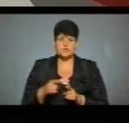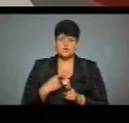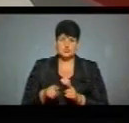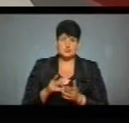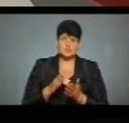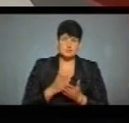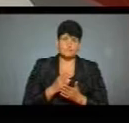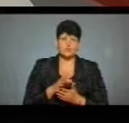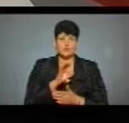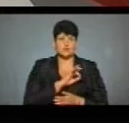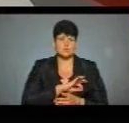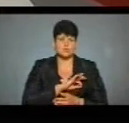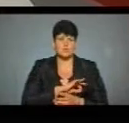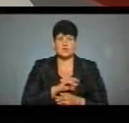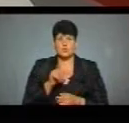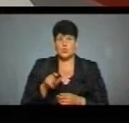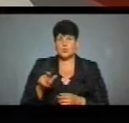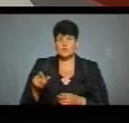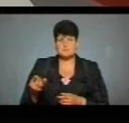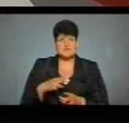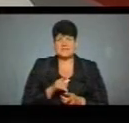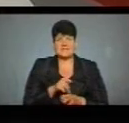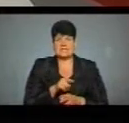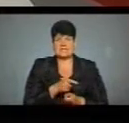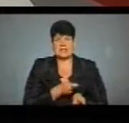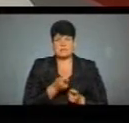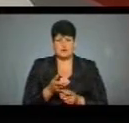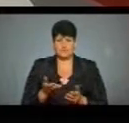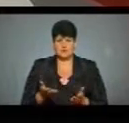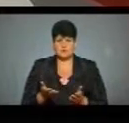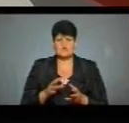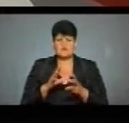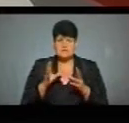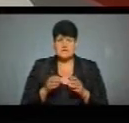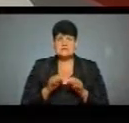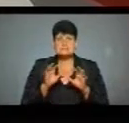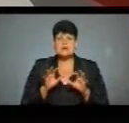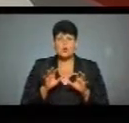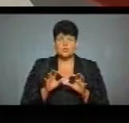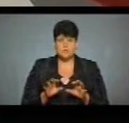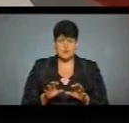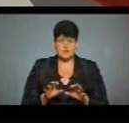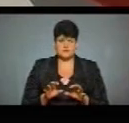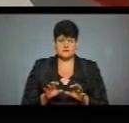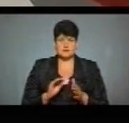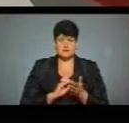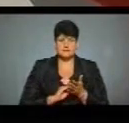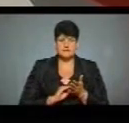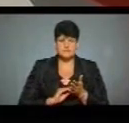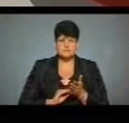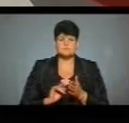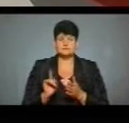перебувають в користуванні осіб, які їх не ввозили. Взагалі законодавцем внесено зміни